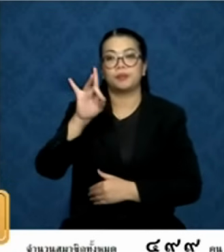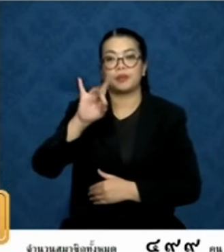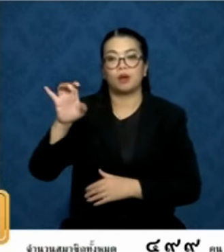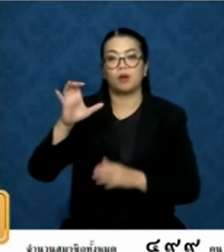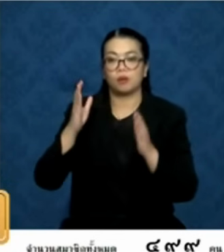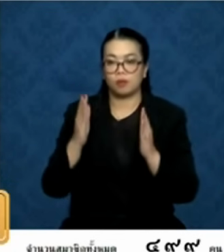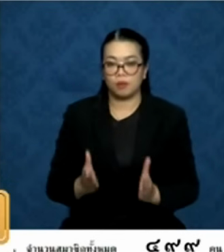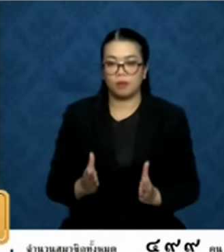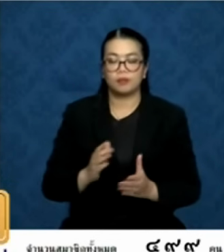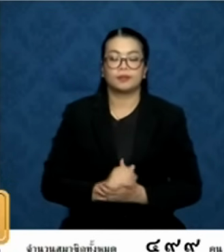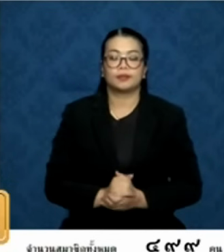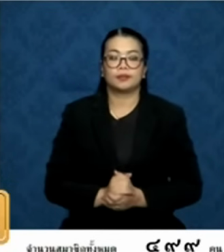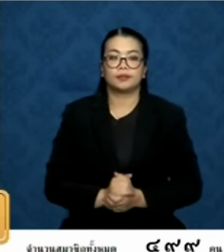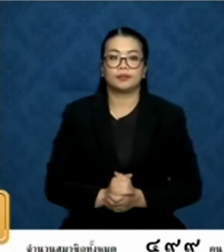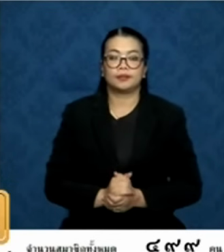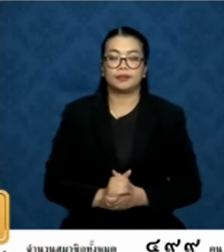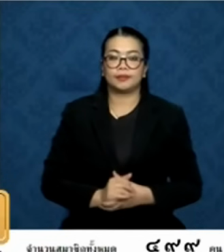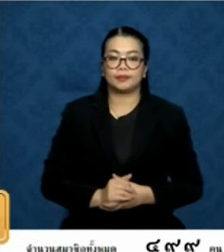รวมทั้ง